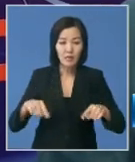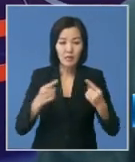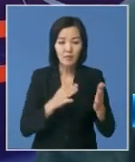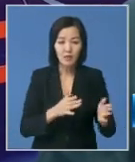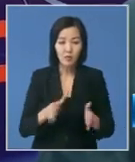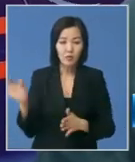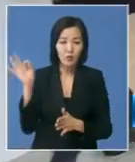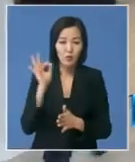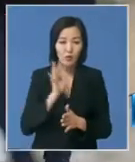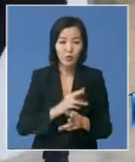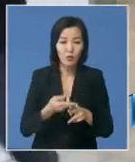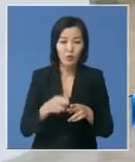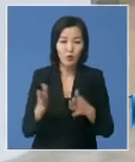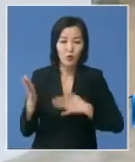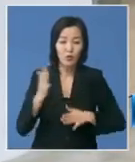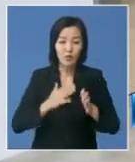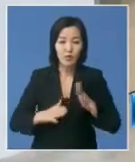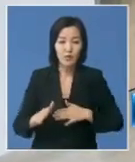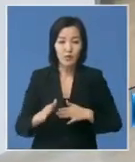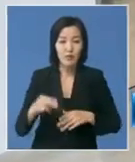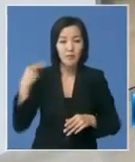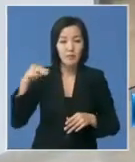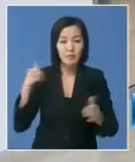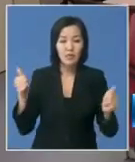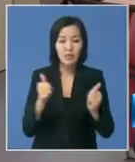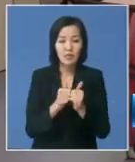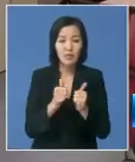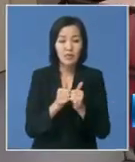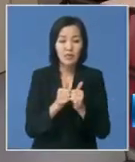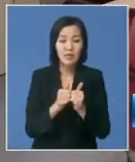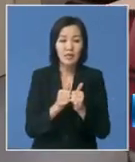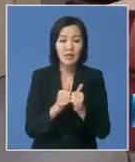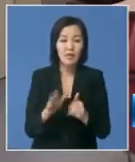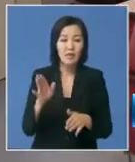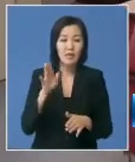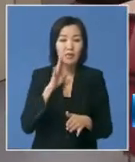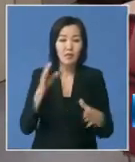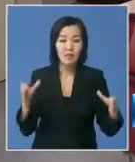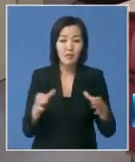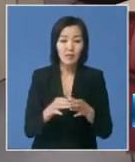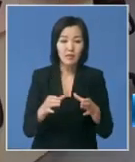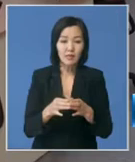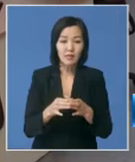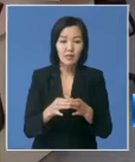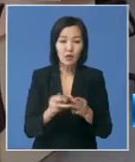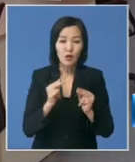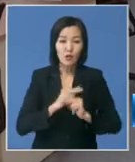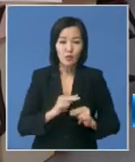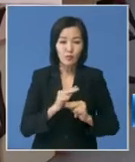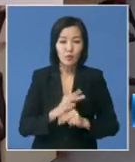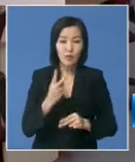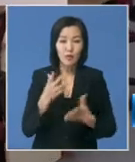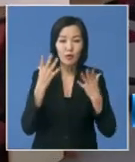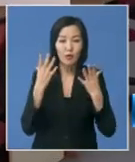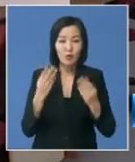өте қуаныштымыз. Президент жанындағы әйелдер істері және отбасылық демографиялық саясат жөніндегі ұлттық комиссия өкілдерінің жұмыс сапары екі